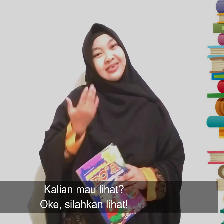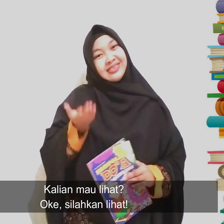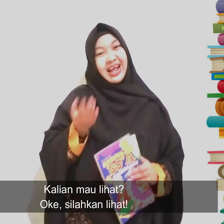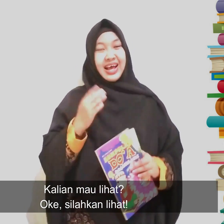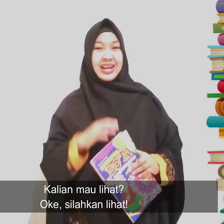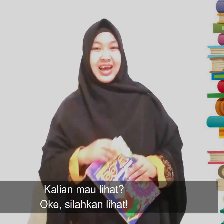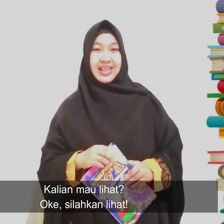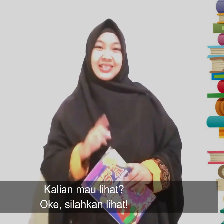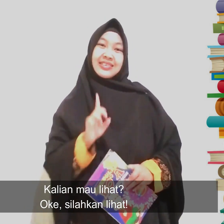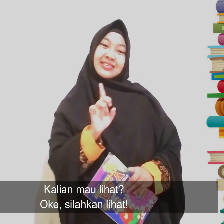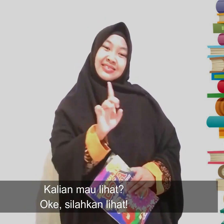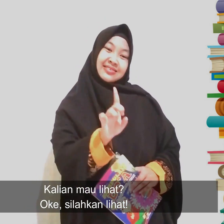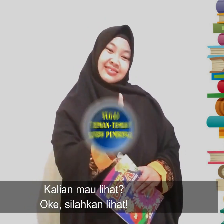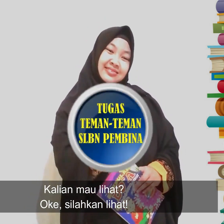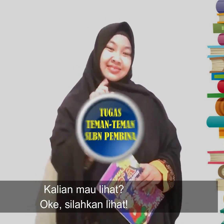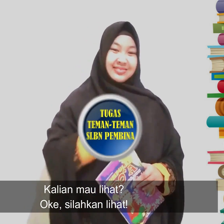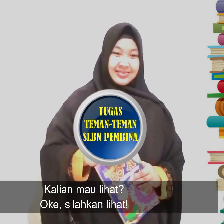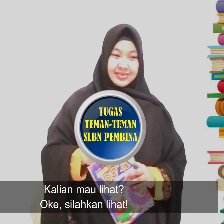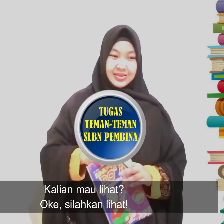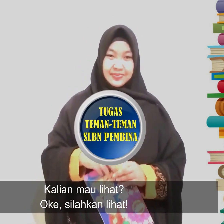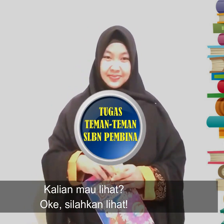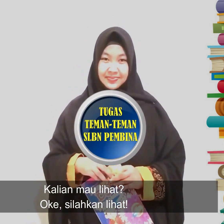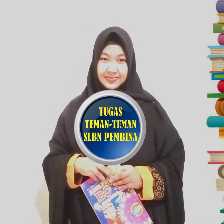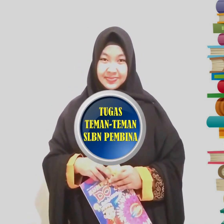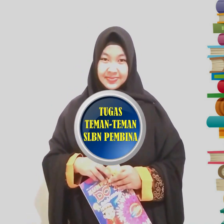Oke, silahkan lihat.